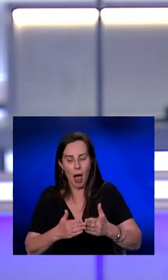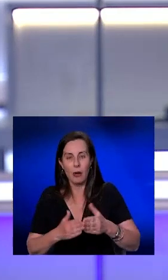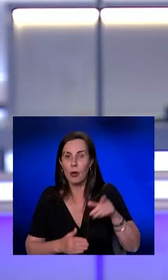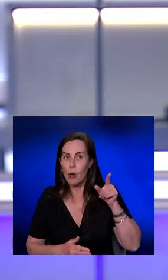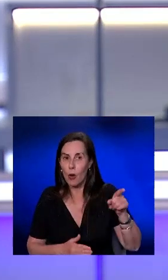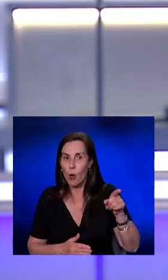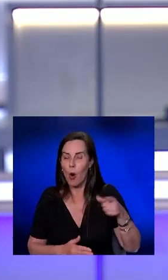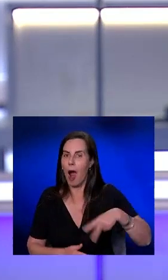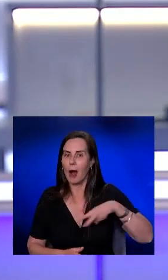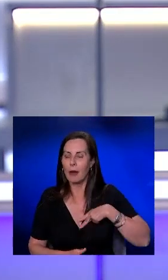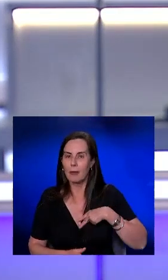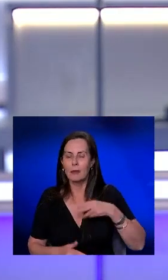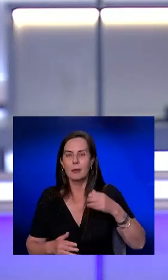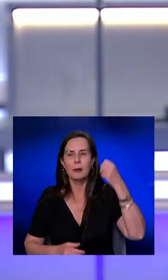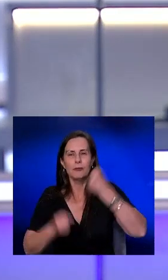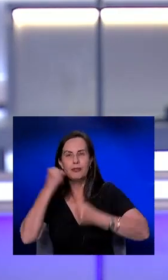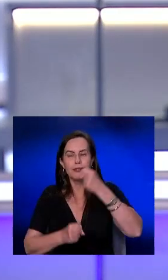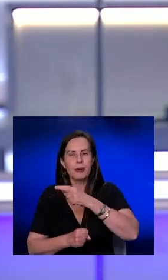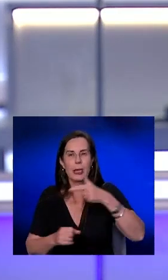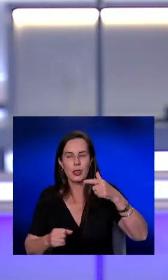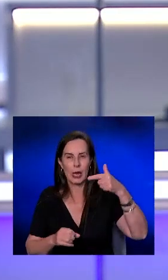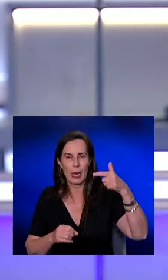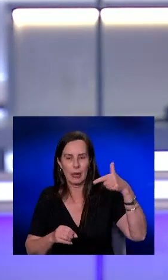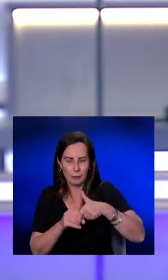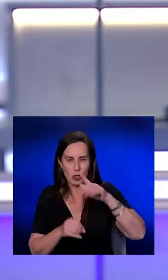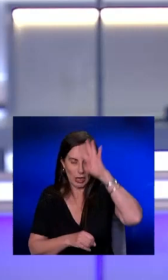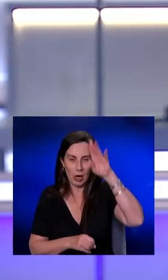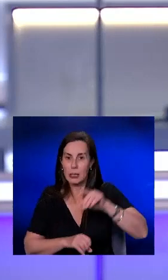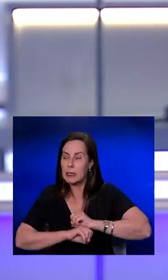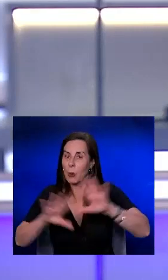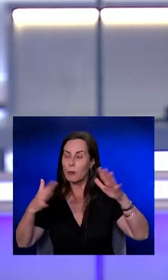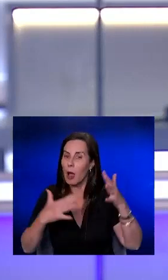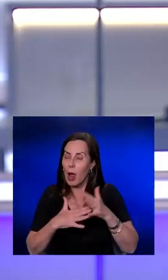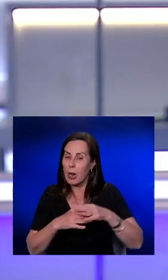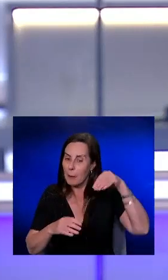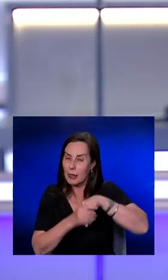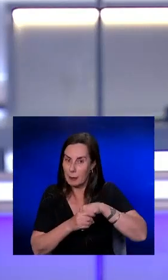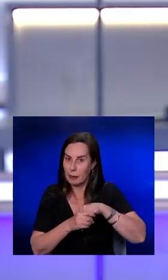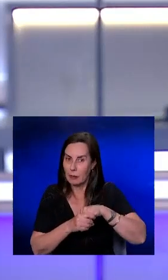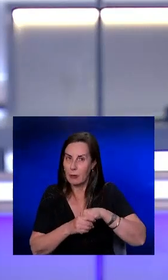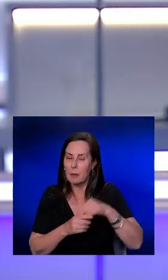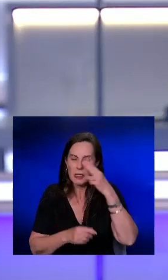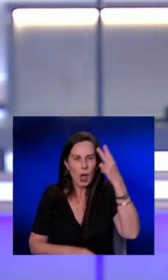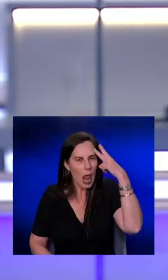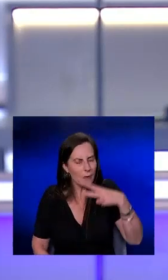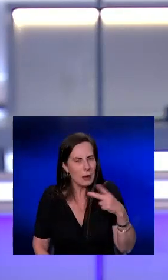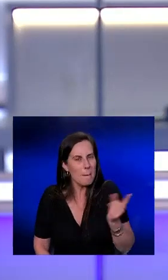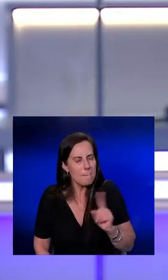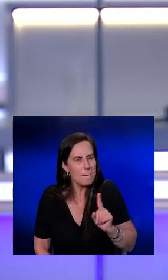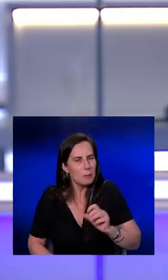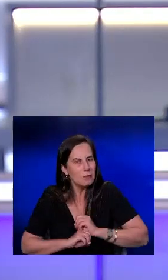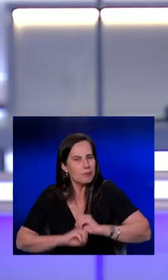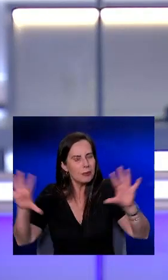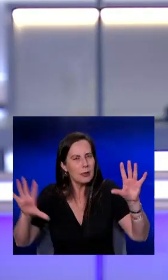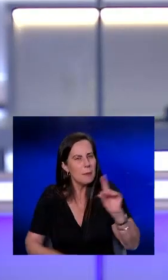שעומד מאחורי רצף תקיפת המיכליות האיראניות. הפרסום הזה הוביל לחקירה פנימית נרחבת בניסיון להבין מי עומד מאחורי